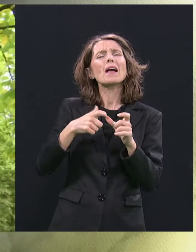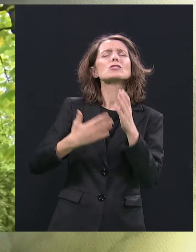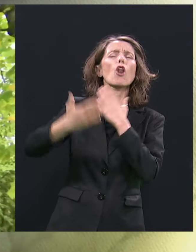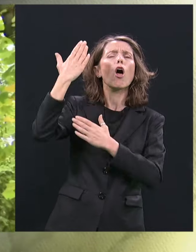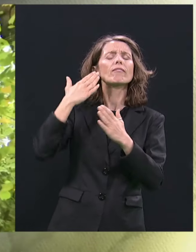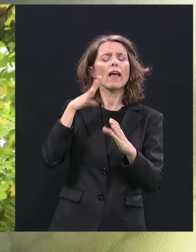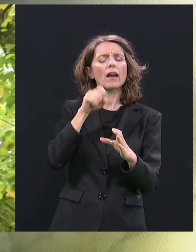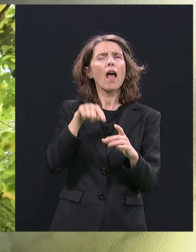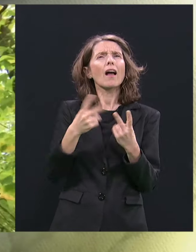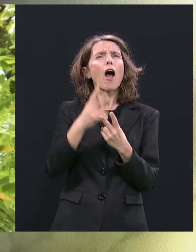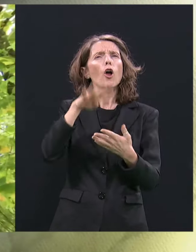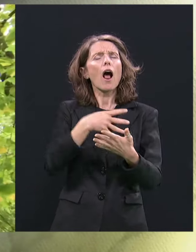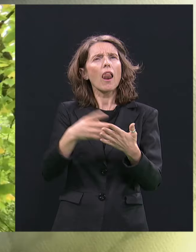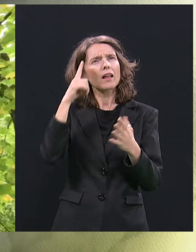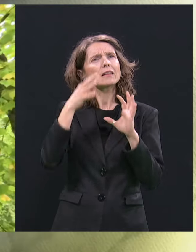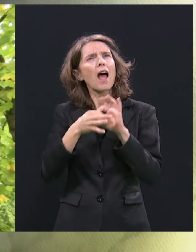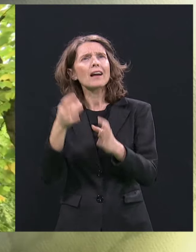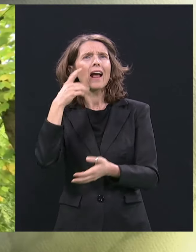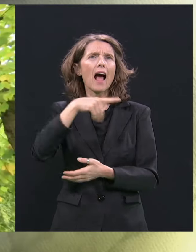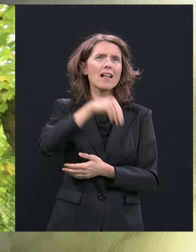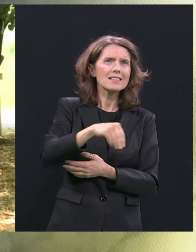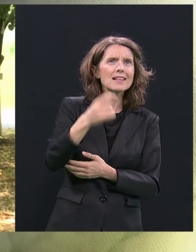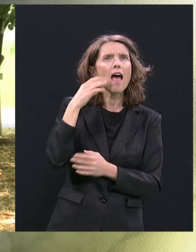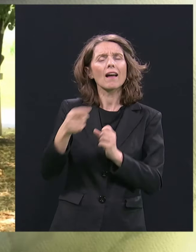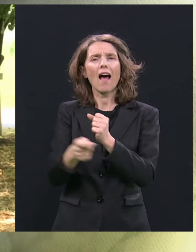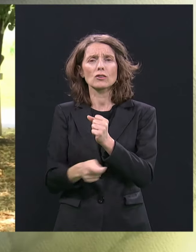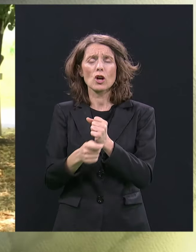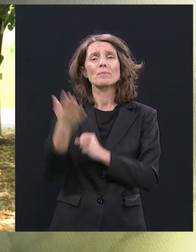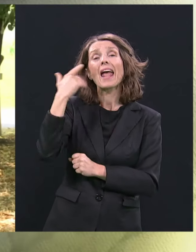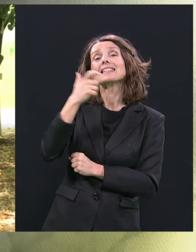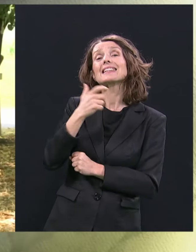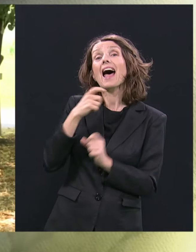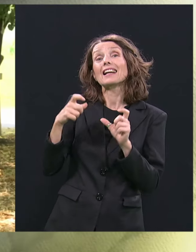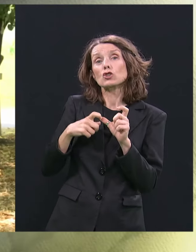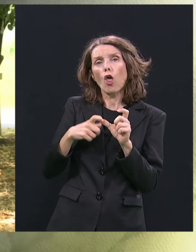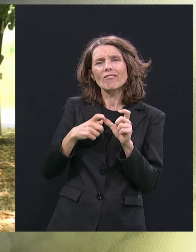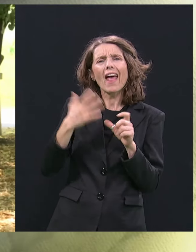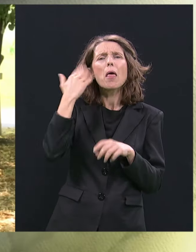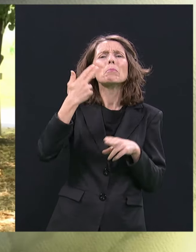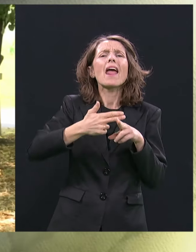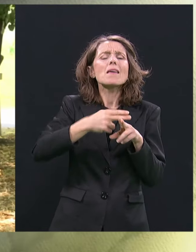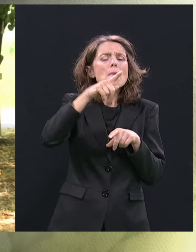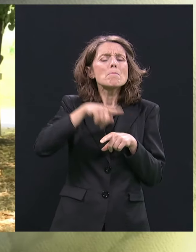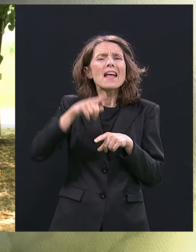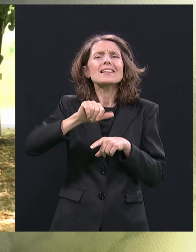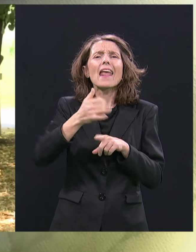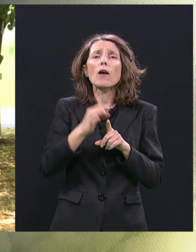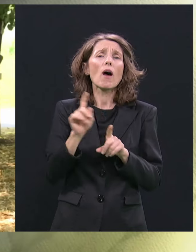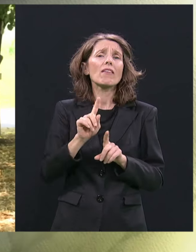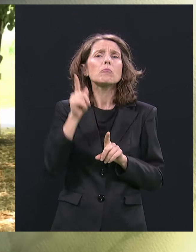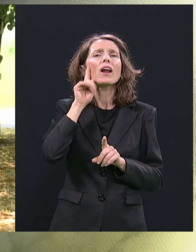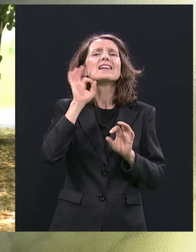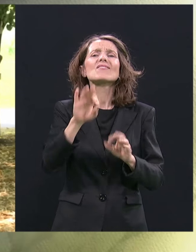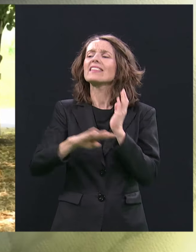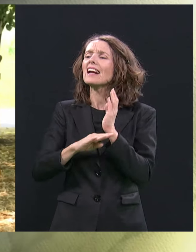vreme setve i žetve. U kalendaru starih Slovena meseci su nazivani imenima drveća. U mesecu